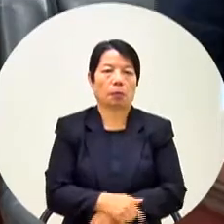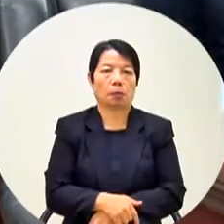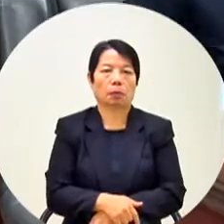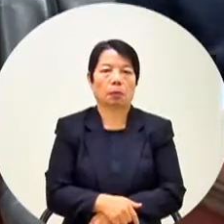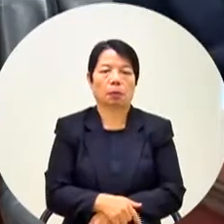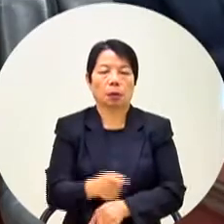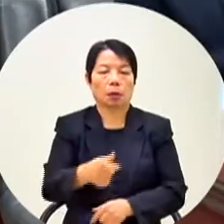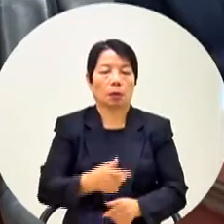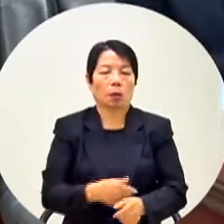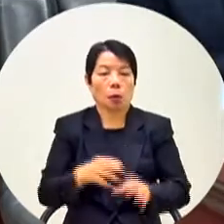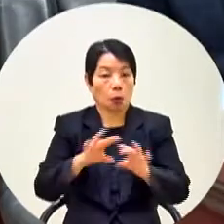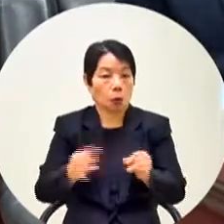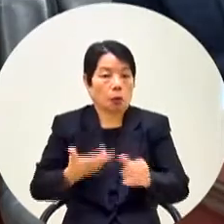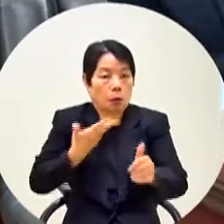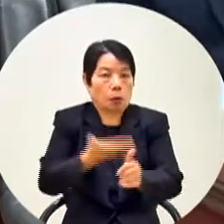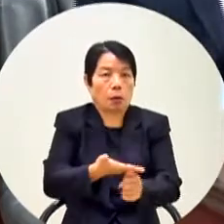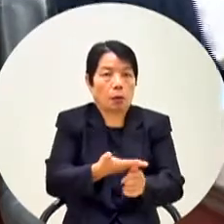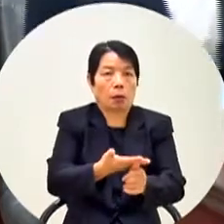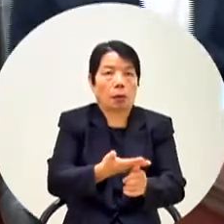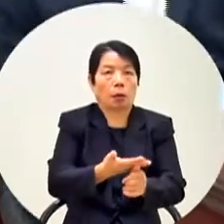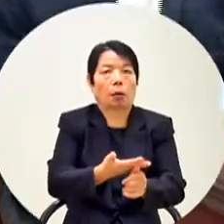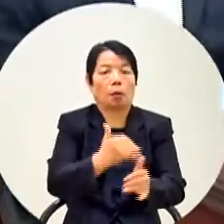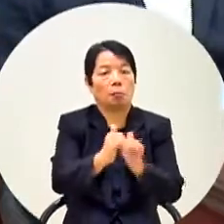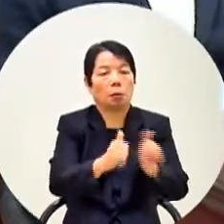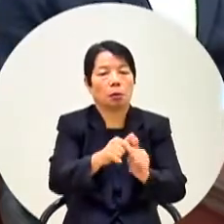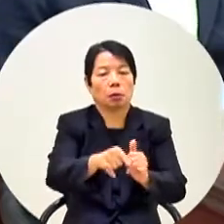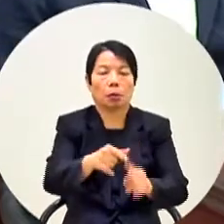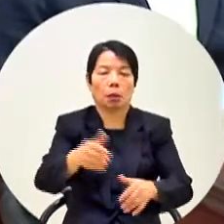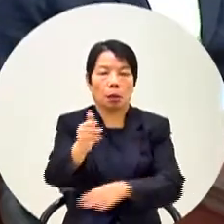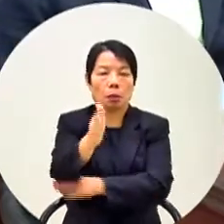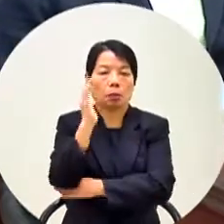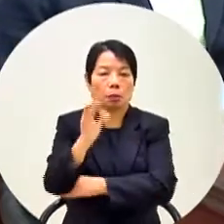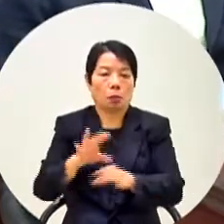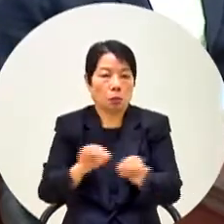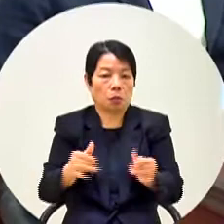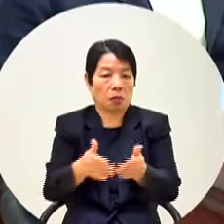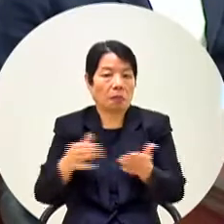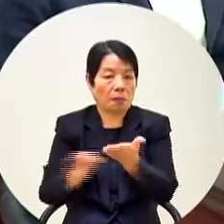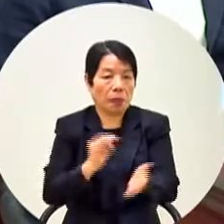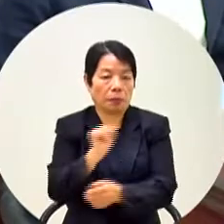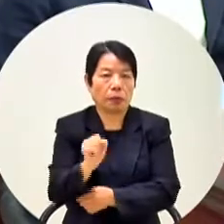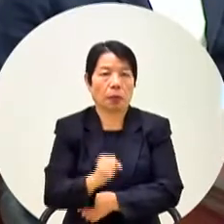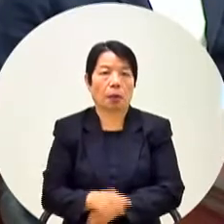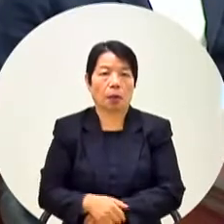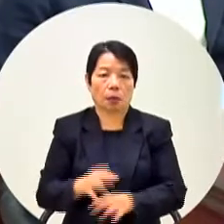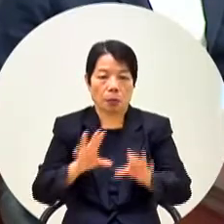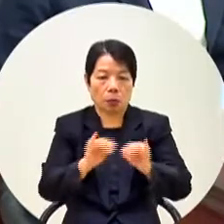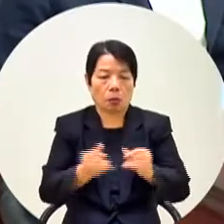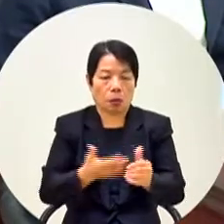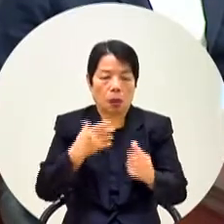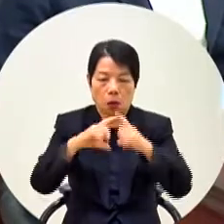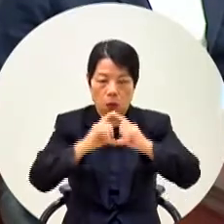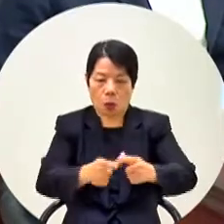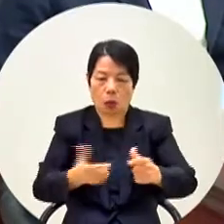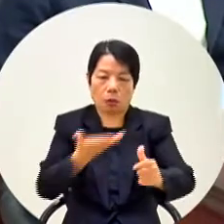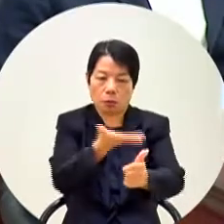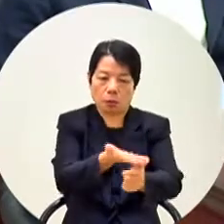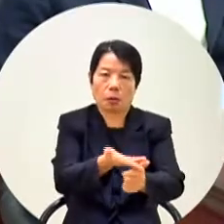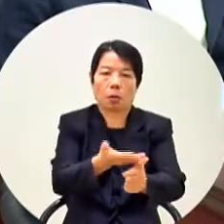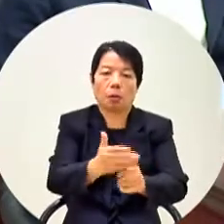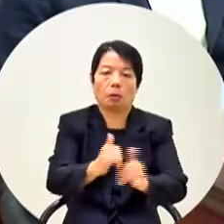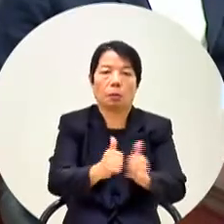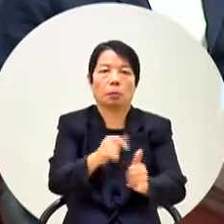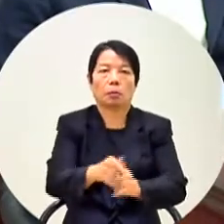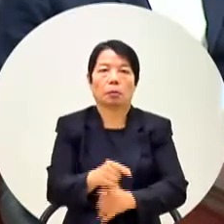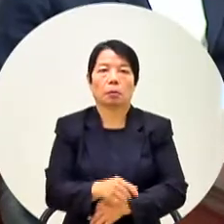予百姓。咱唔通讲咱的持有地袂使卖啦，上公袂使卖。我们还地移民，制造